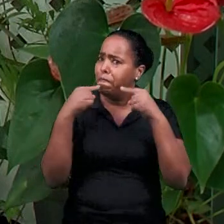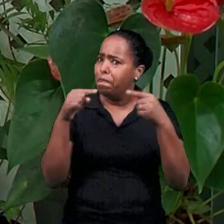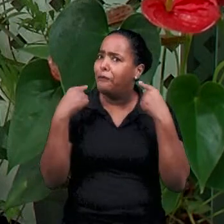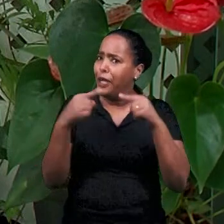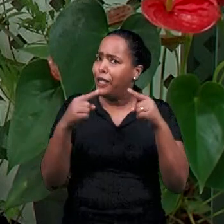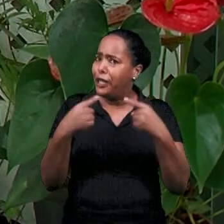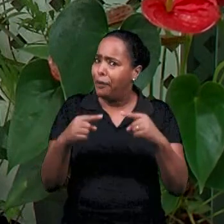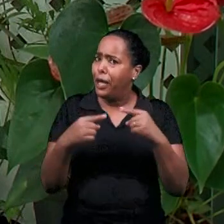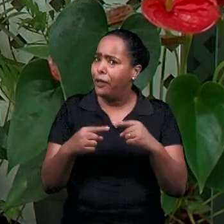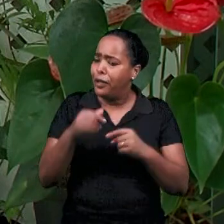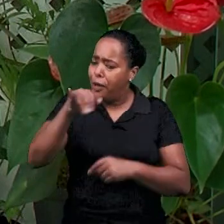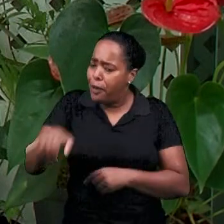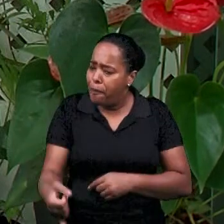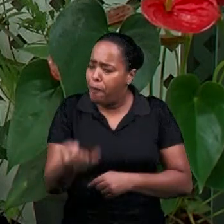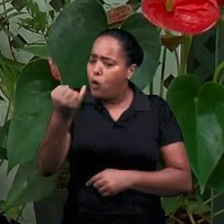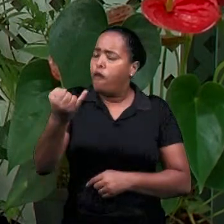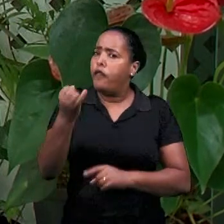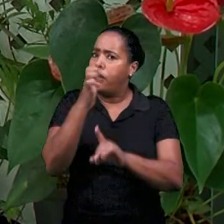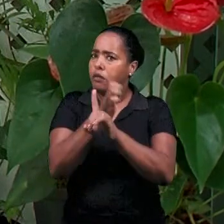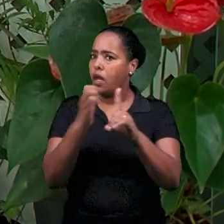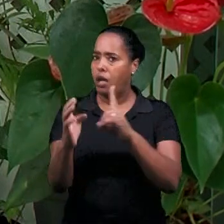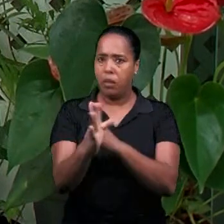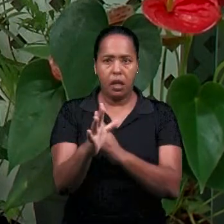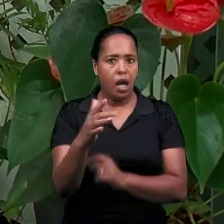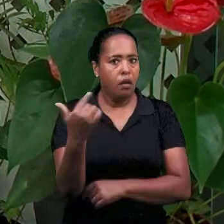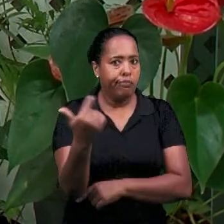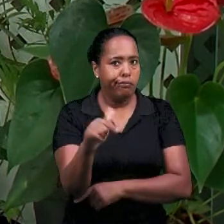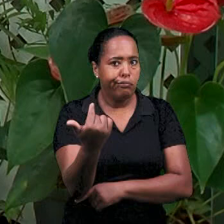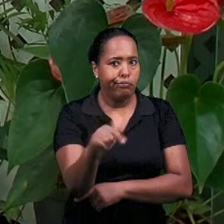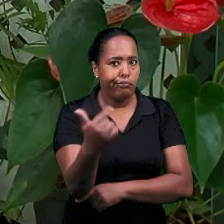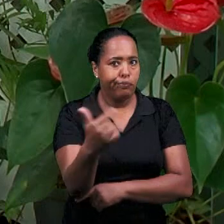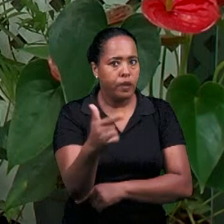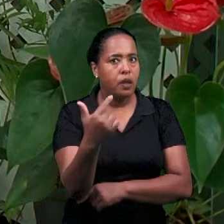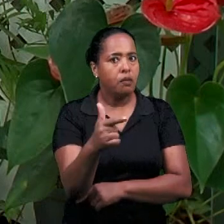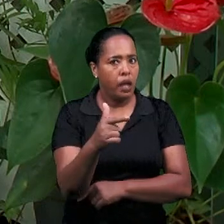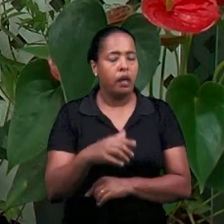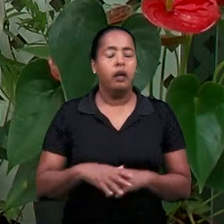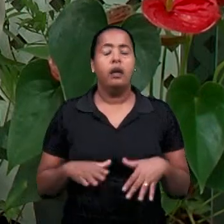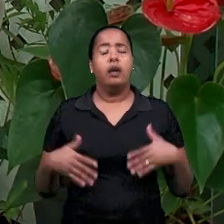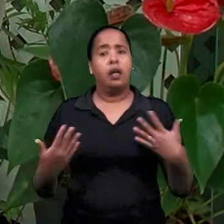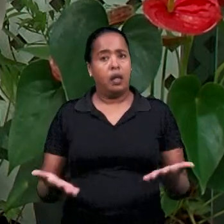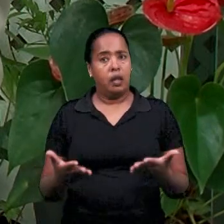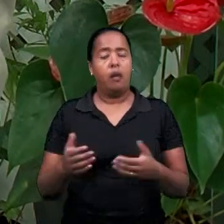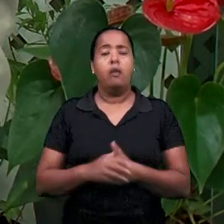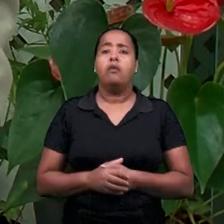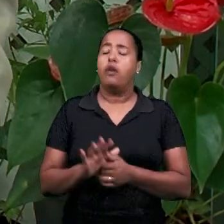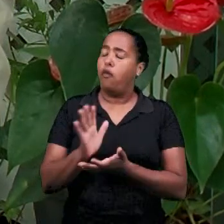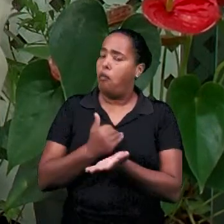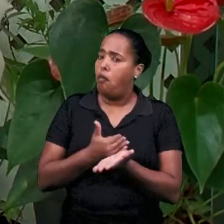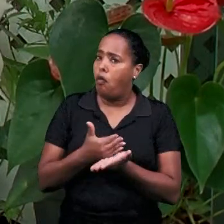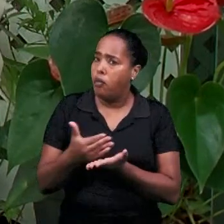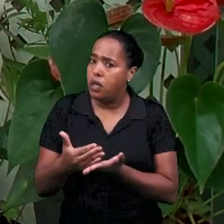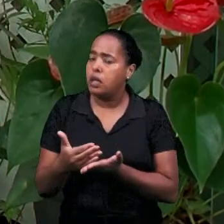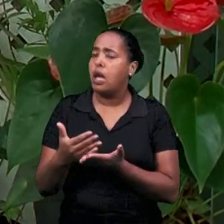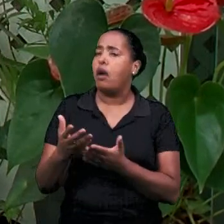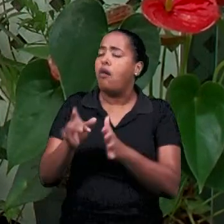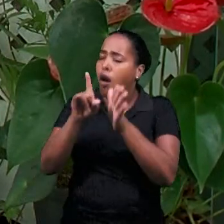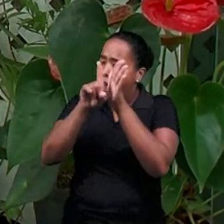sont pas en train d'avoir le bénéfice escompté dans l'école biblique dominicale.